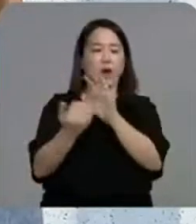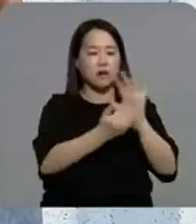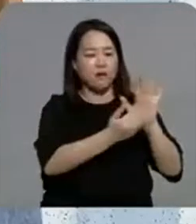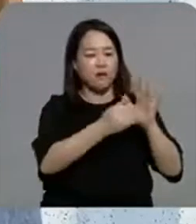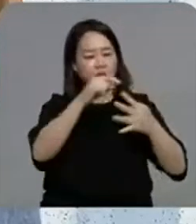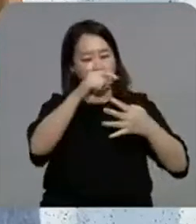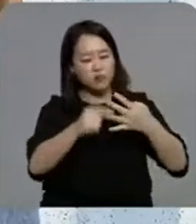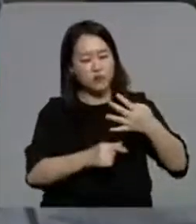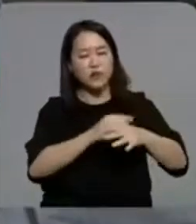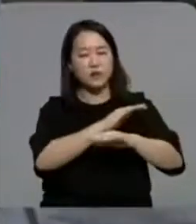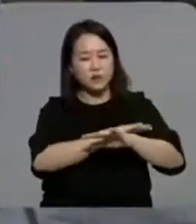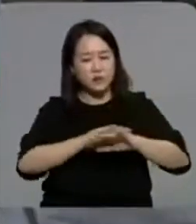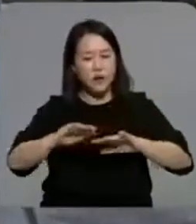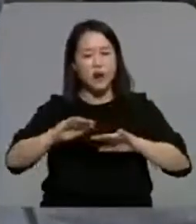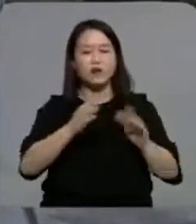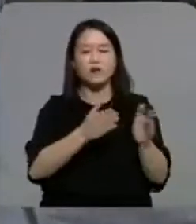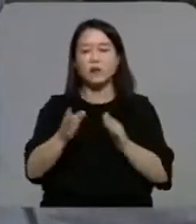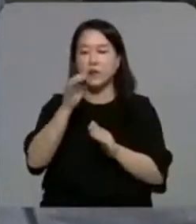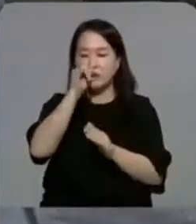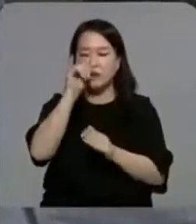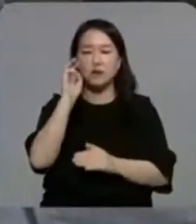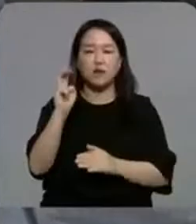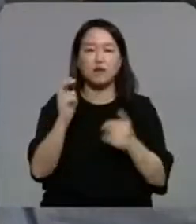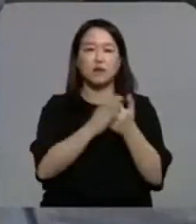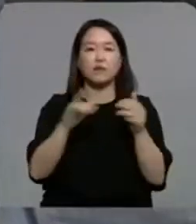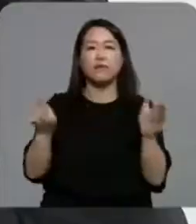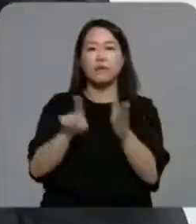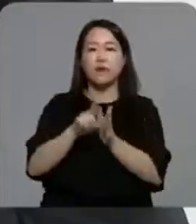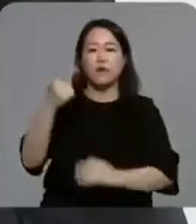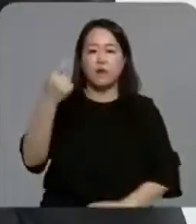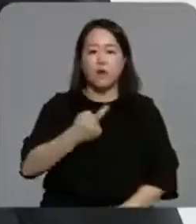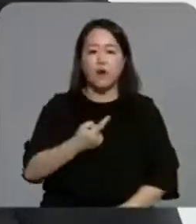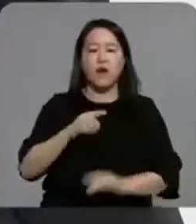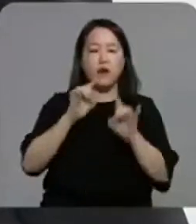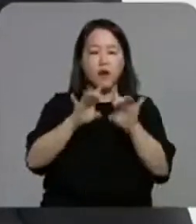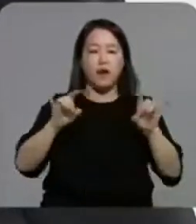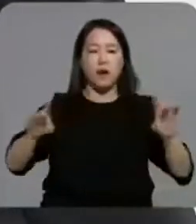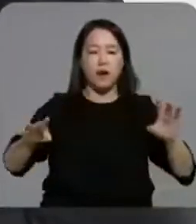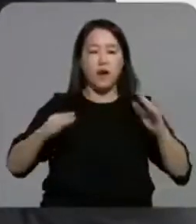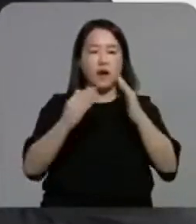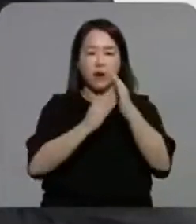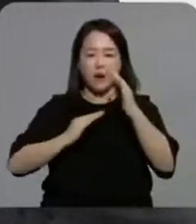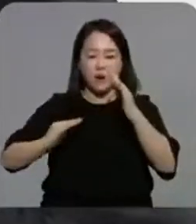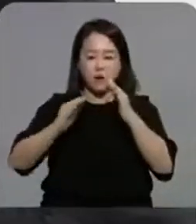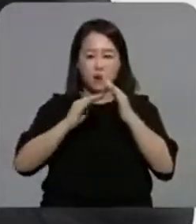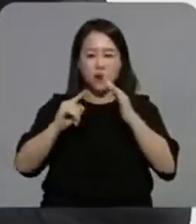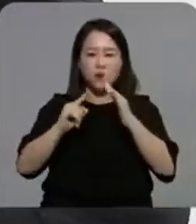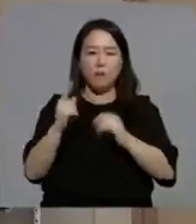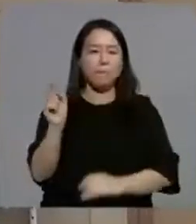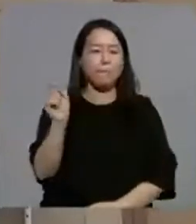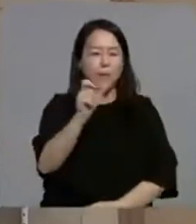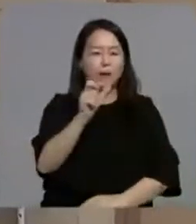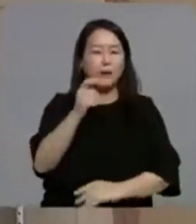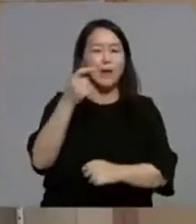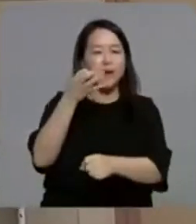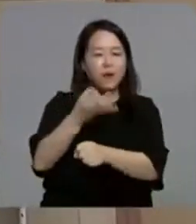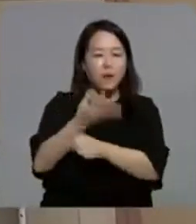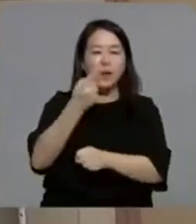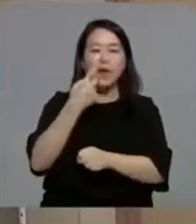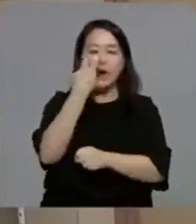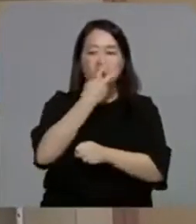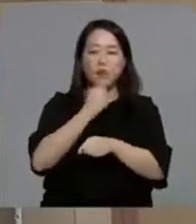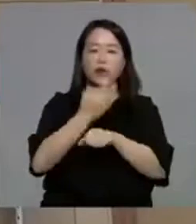믿고 오는 것 같아요. 각 가정에서 신속 항원 검사를 할 수 있도록 간단한 사용법도 설명합니다. 멸균